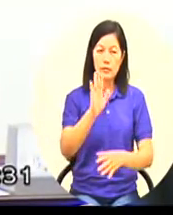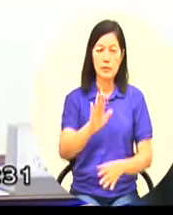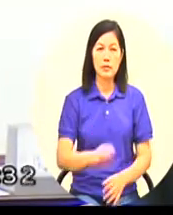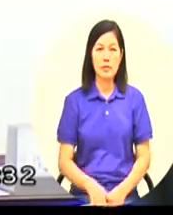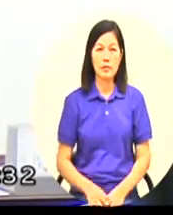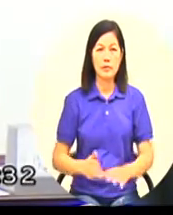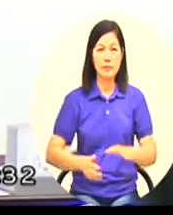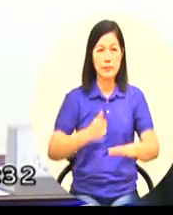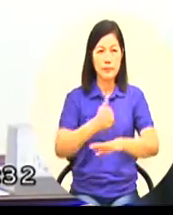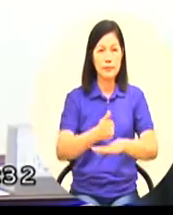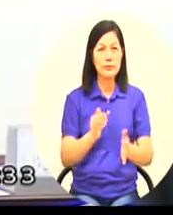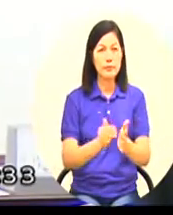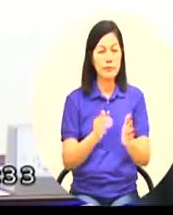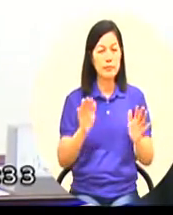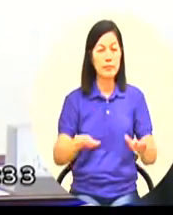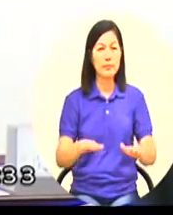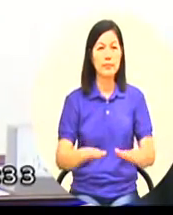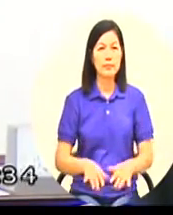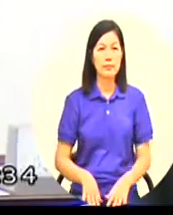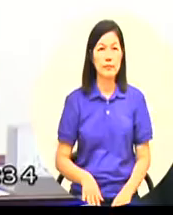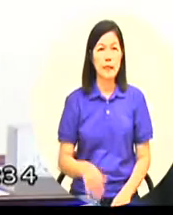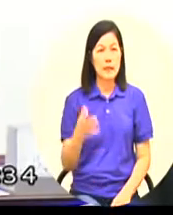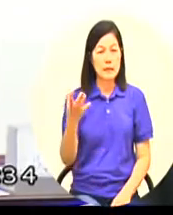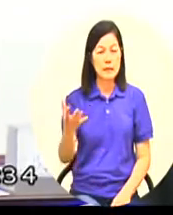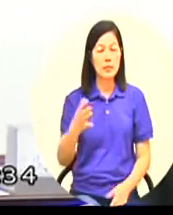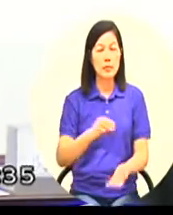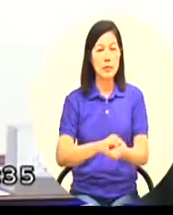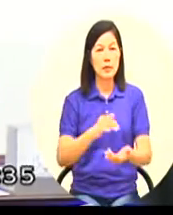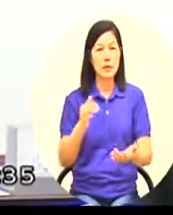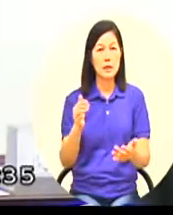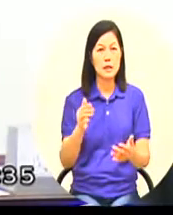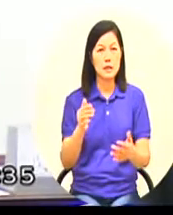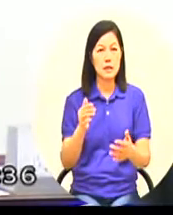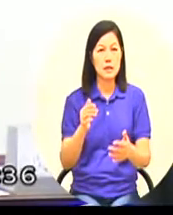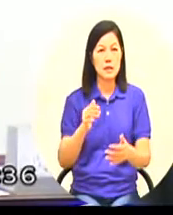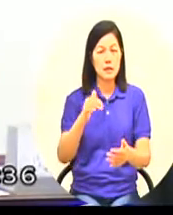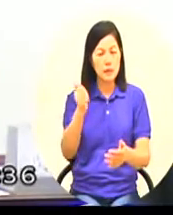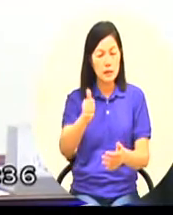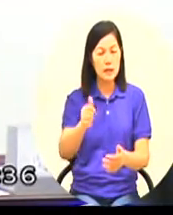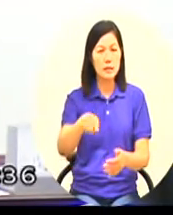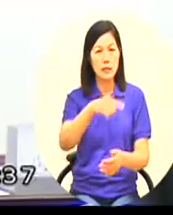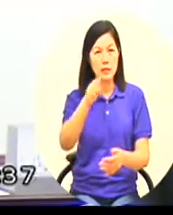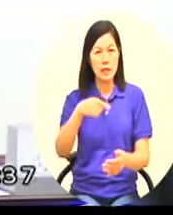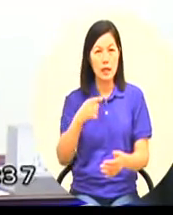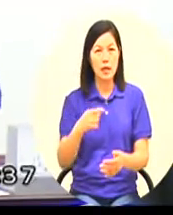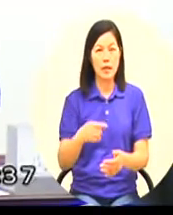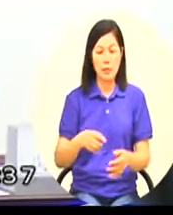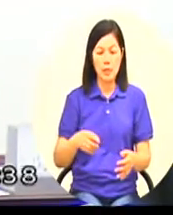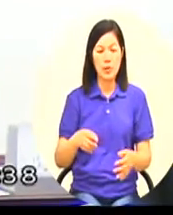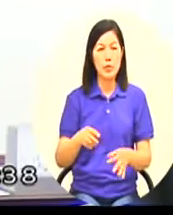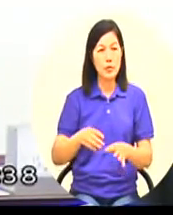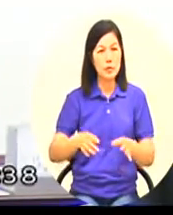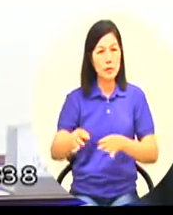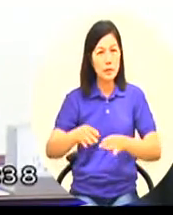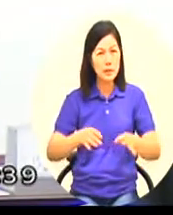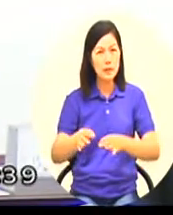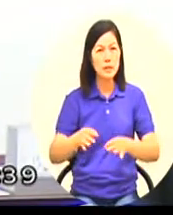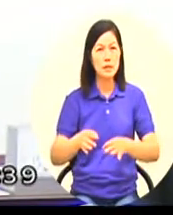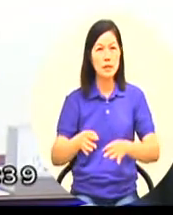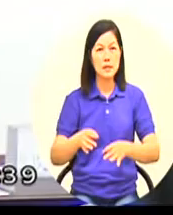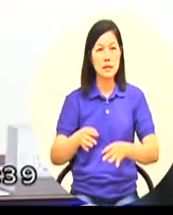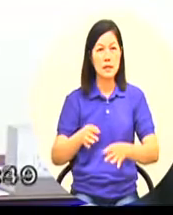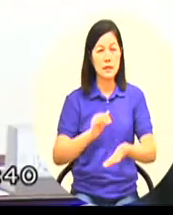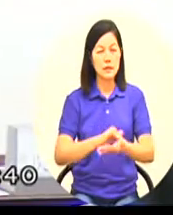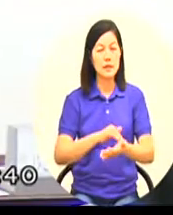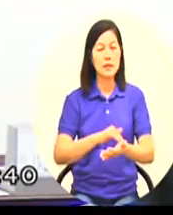在，我想绝大多数的医界的同仁，不管是医生也好，不管是经营医院的也好啊，不管是相关的，对